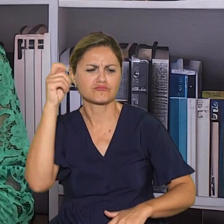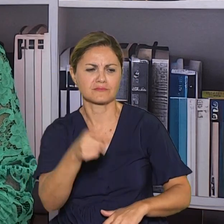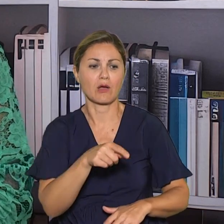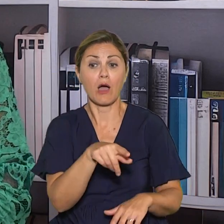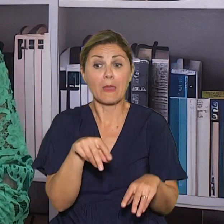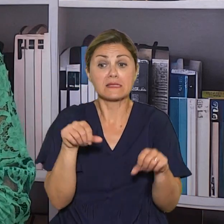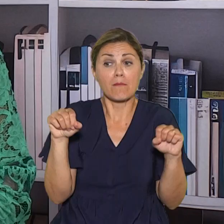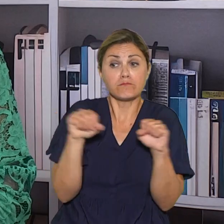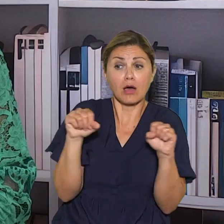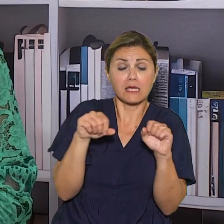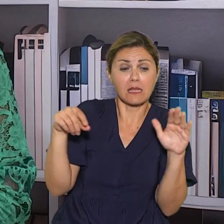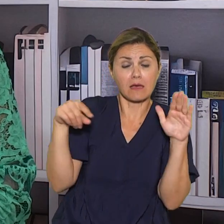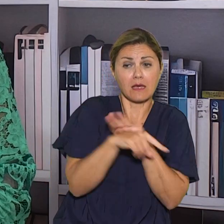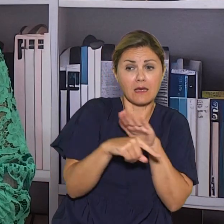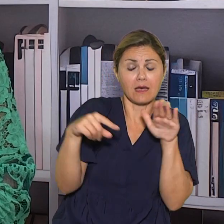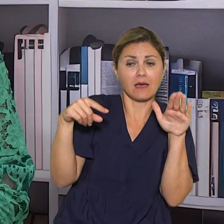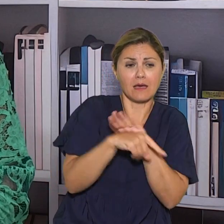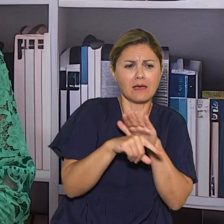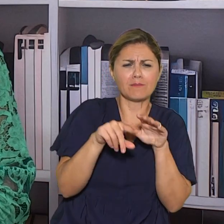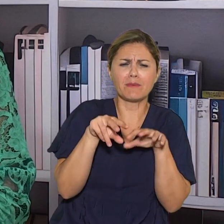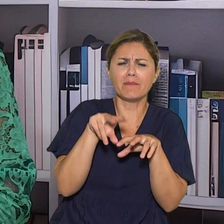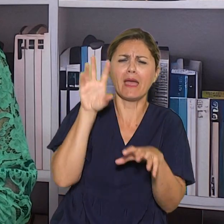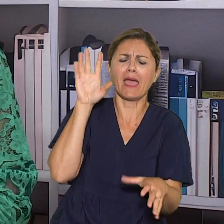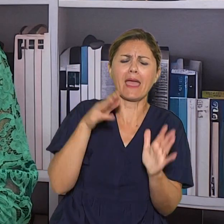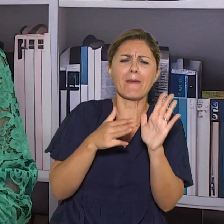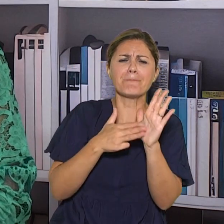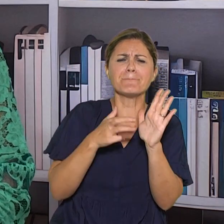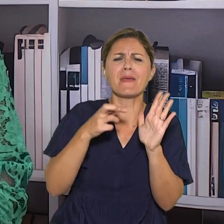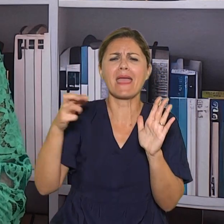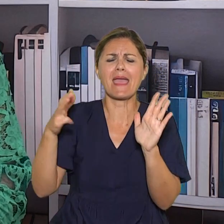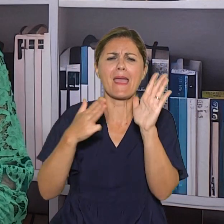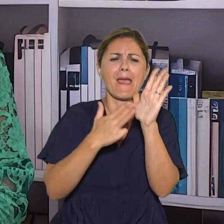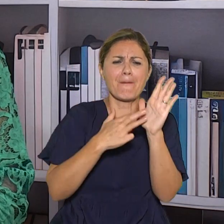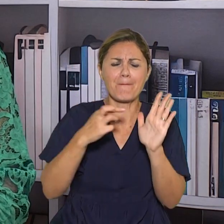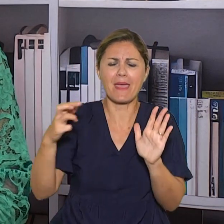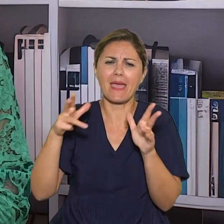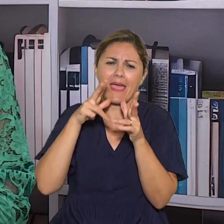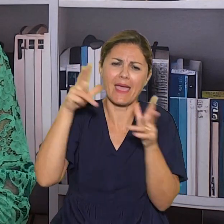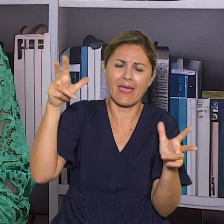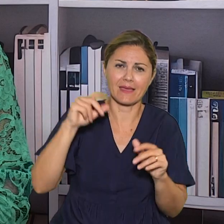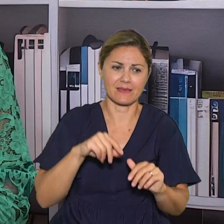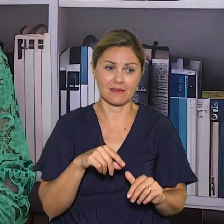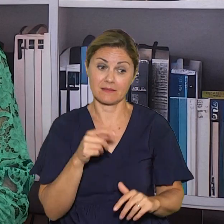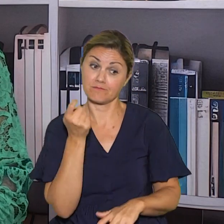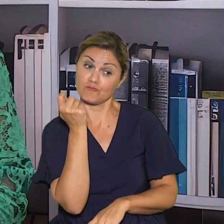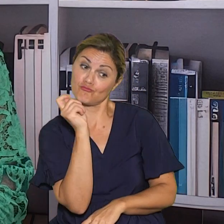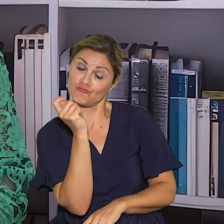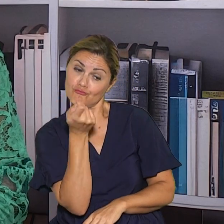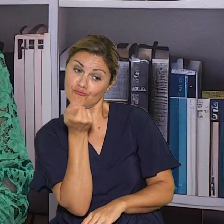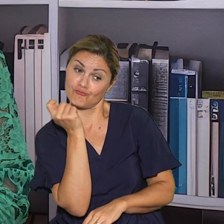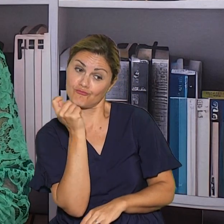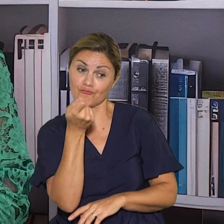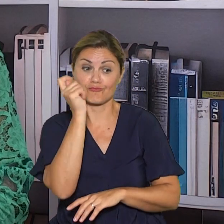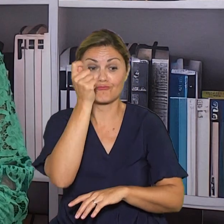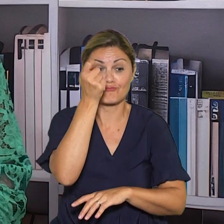me se je bojala. Pa bi stalno me ketala kad bi mene pogledala. Mojoj Pruti nije bilo lako, kad